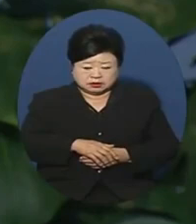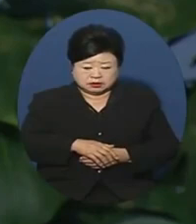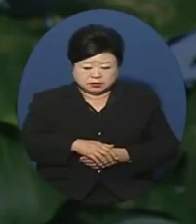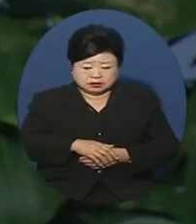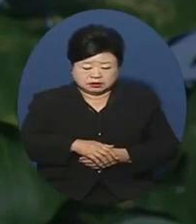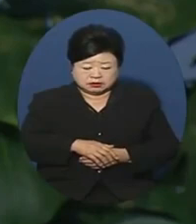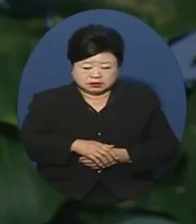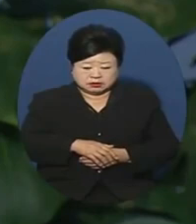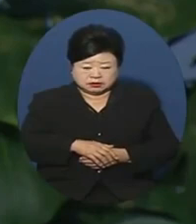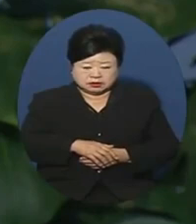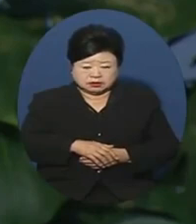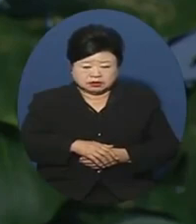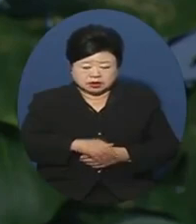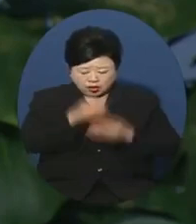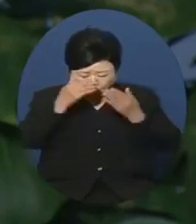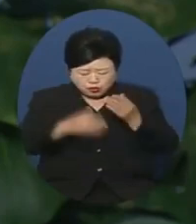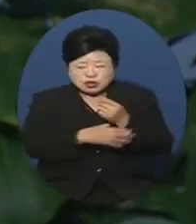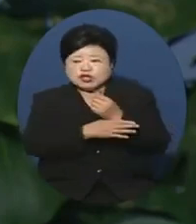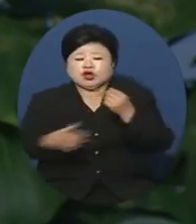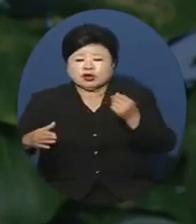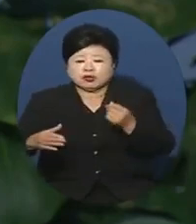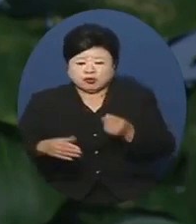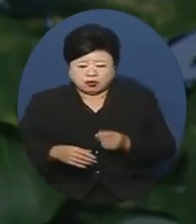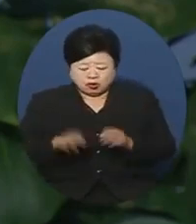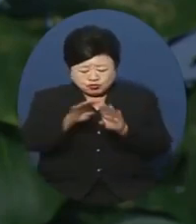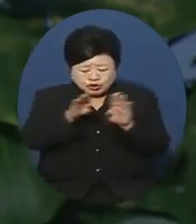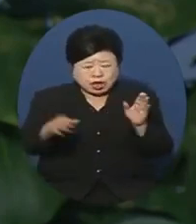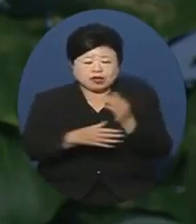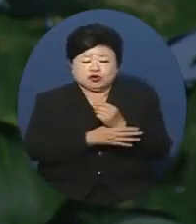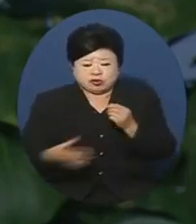열쇠가 다 열리고 감옥 문이 열린 것처럼